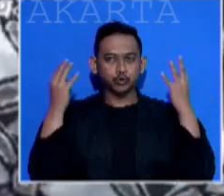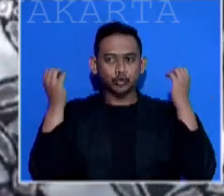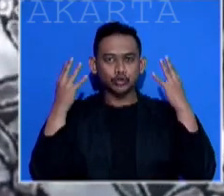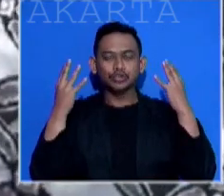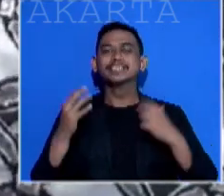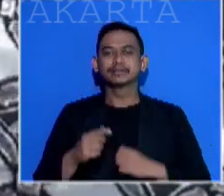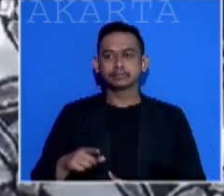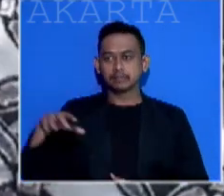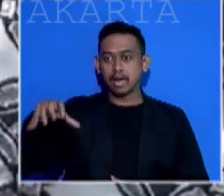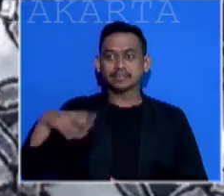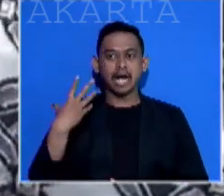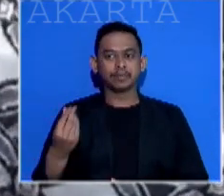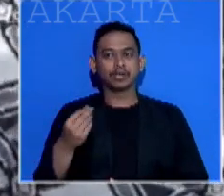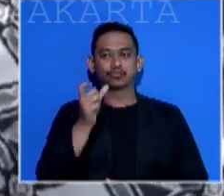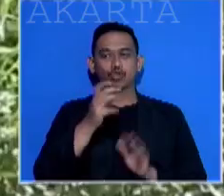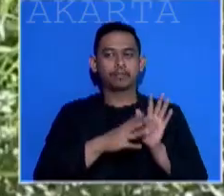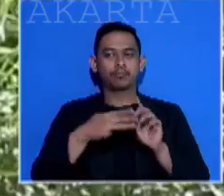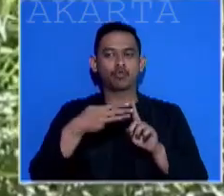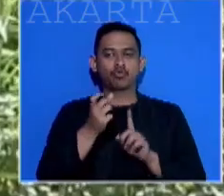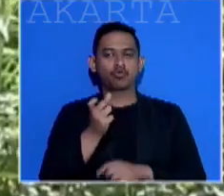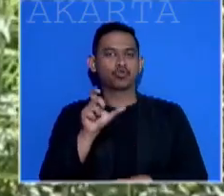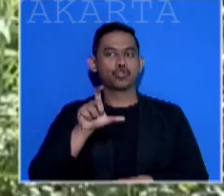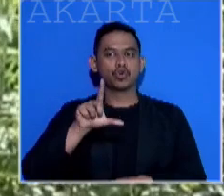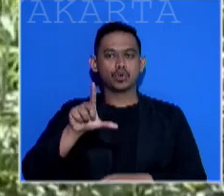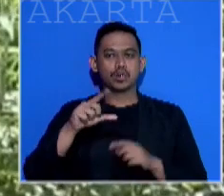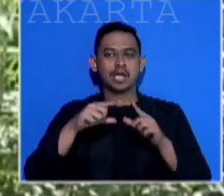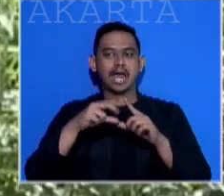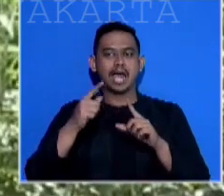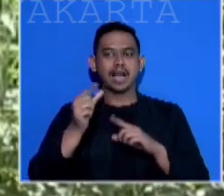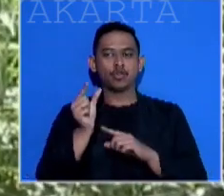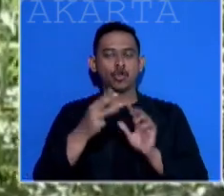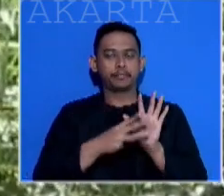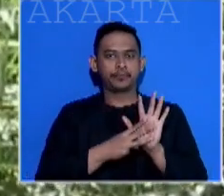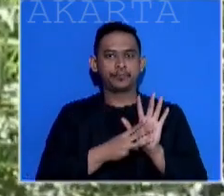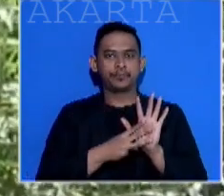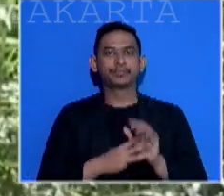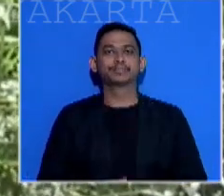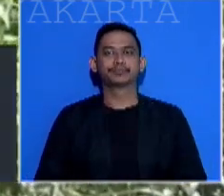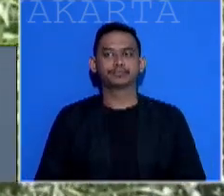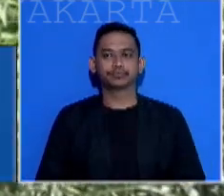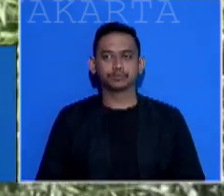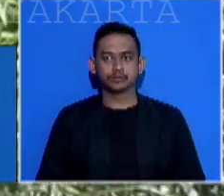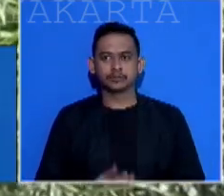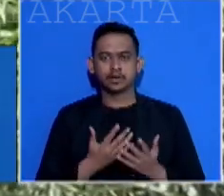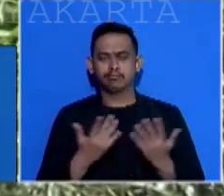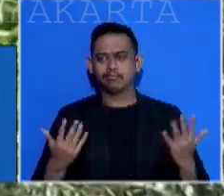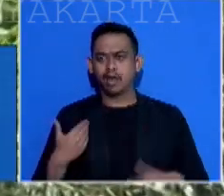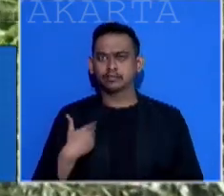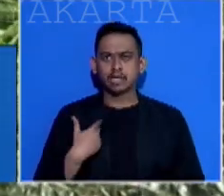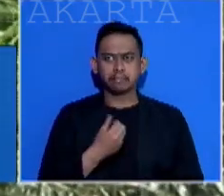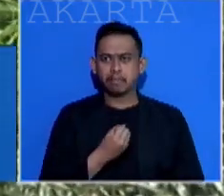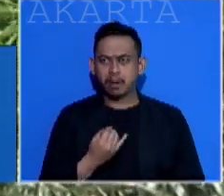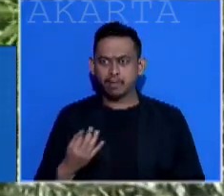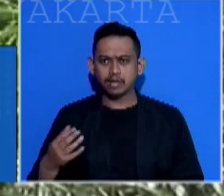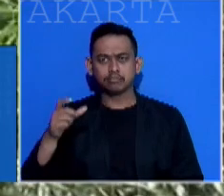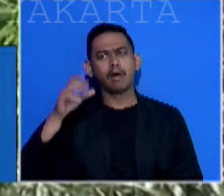Punggul Arum berada di tengah-tengah pemiman e untuk warga mungkin hanya beberapa orang yang yang belum